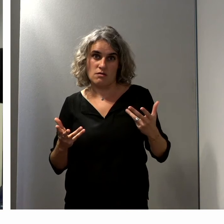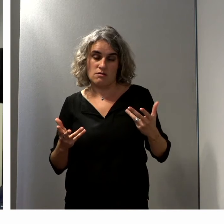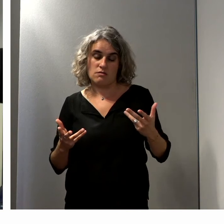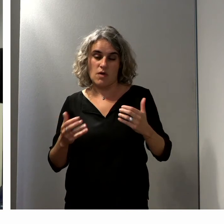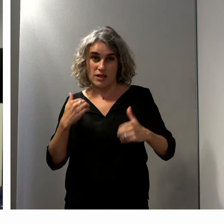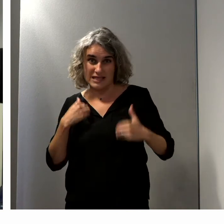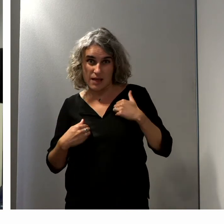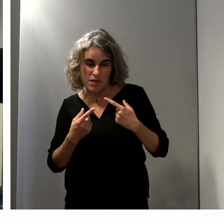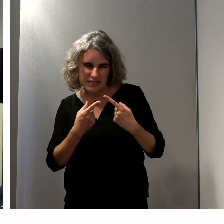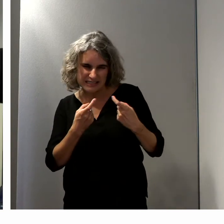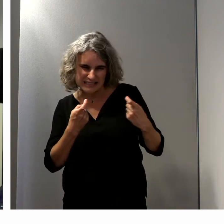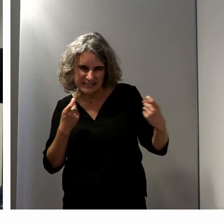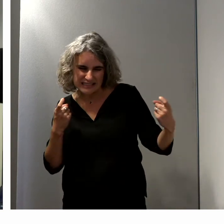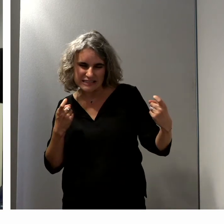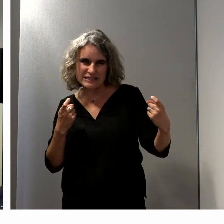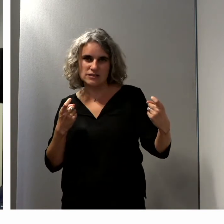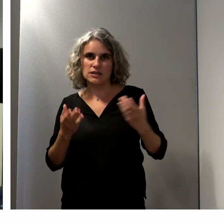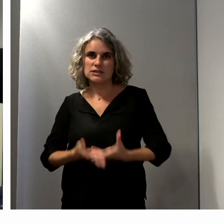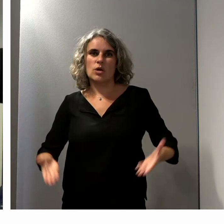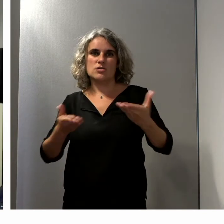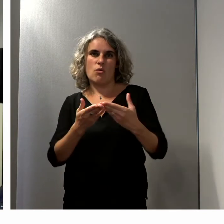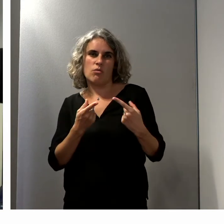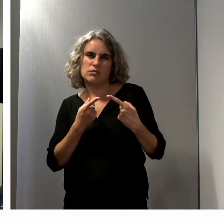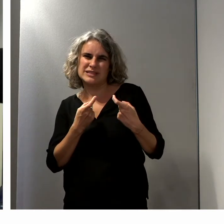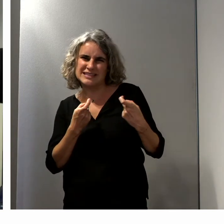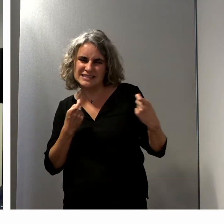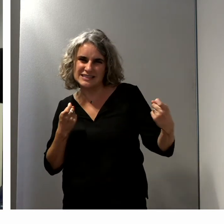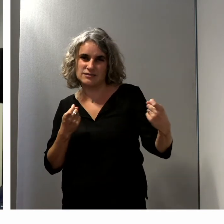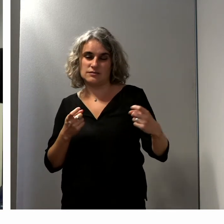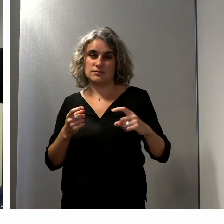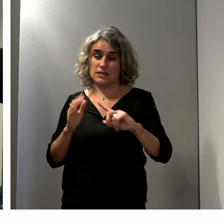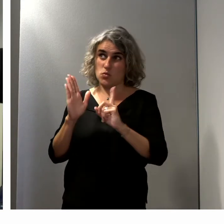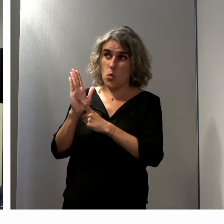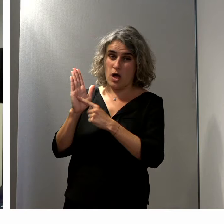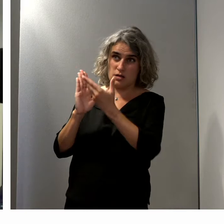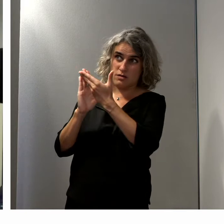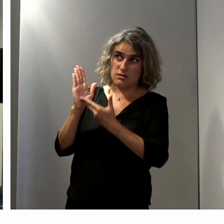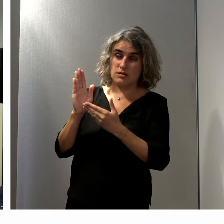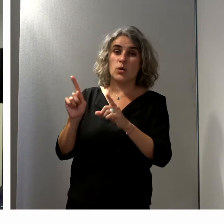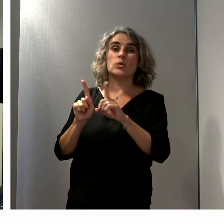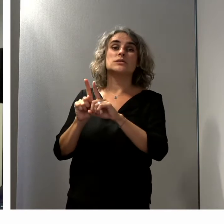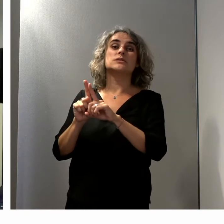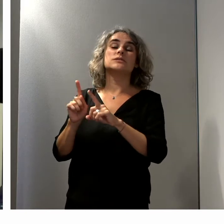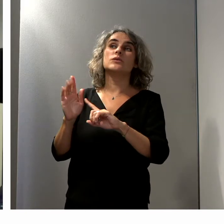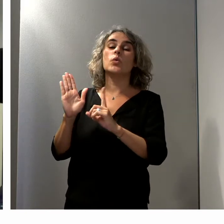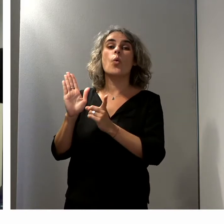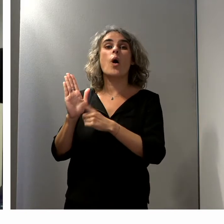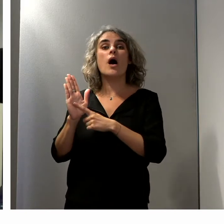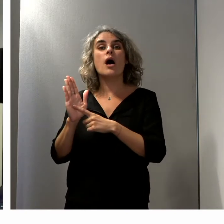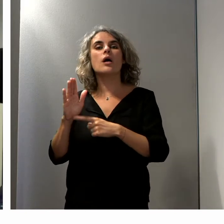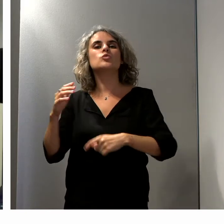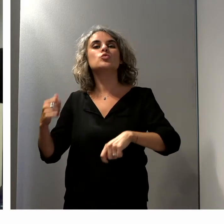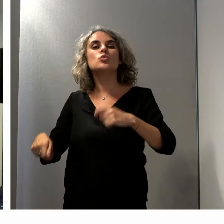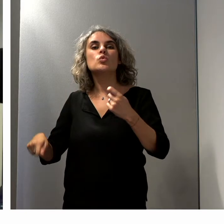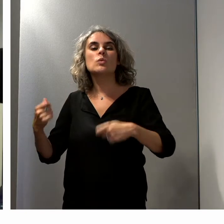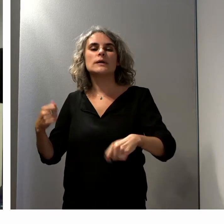diversité de handicaps, à une diversité de situations, et que le droit n'est pas non plus connu pour être l'outil le plus